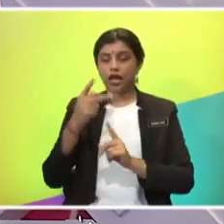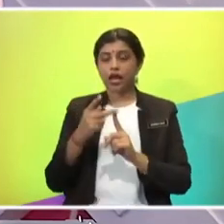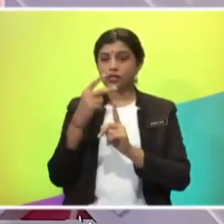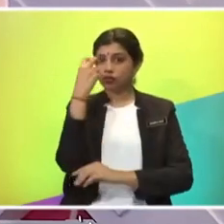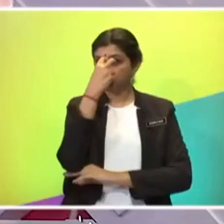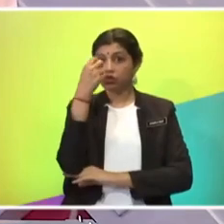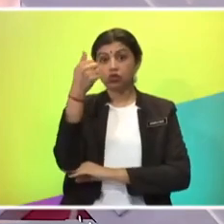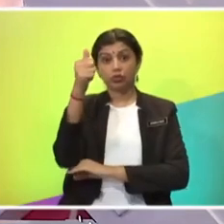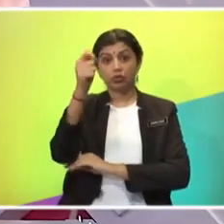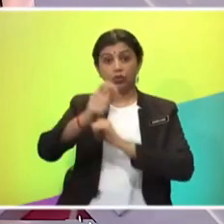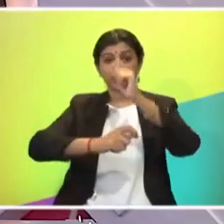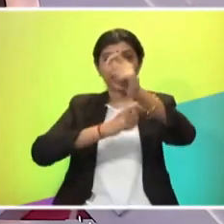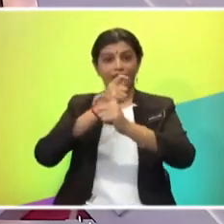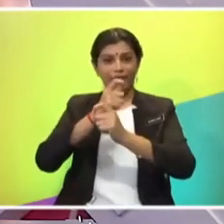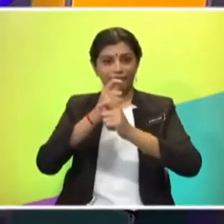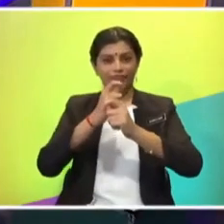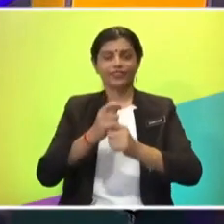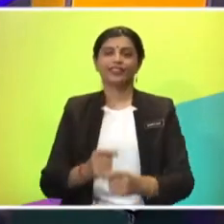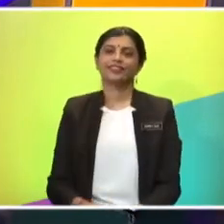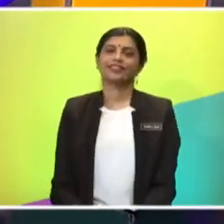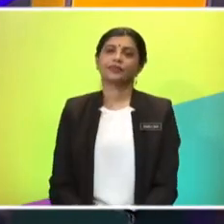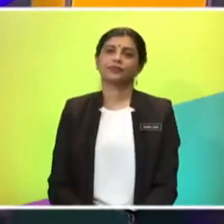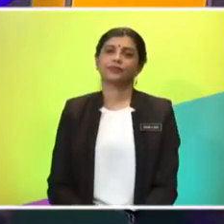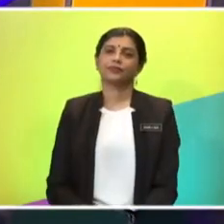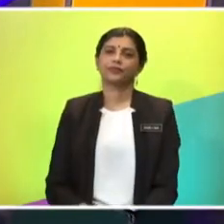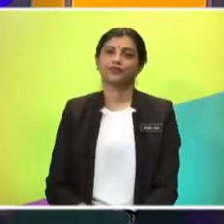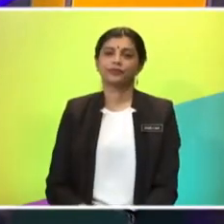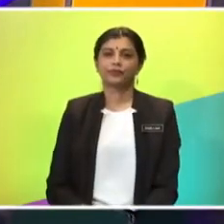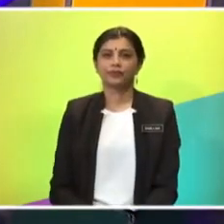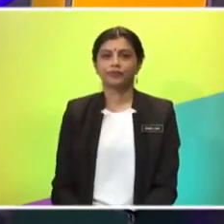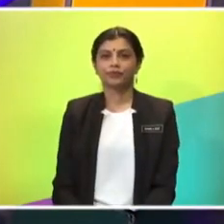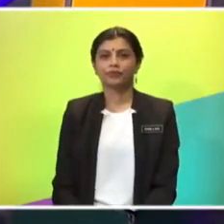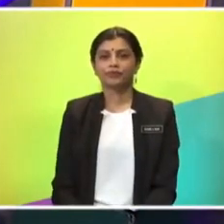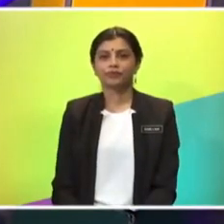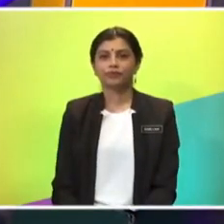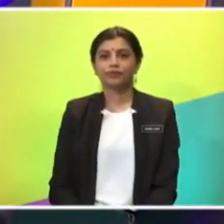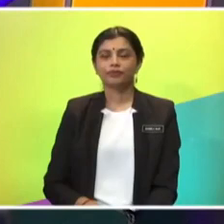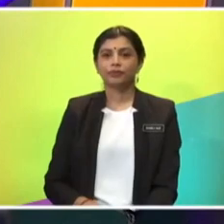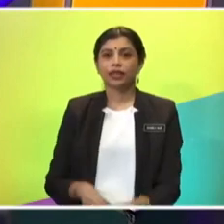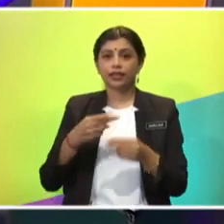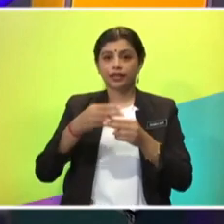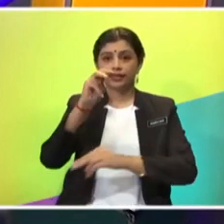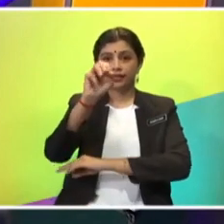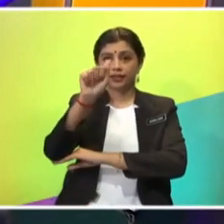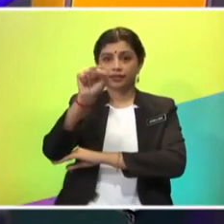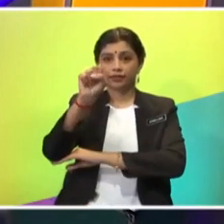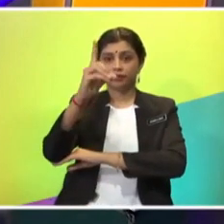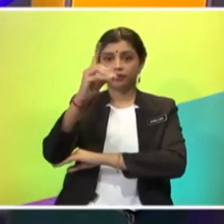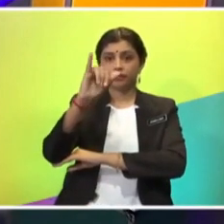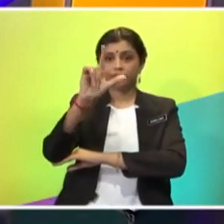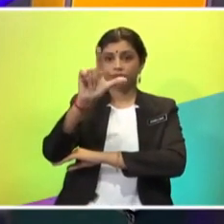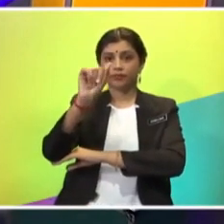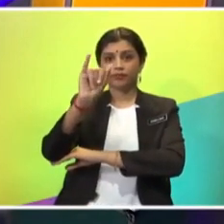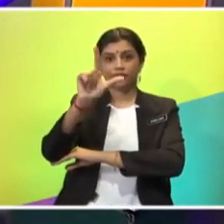tahun. Baik, itu dia. Terima kasih Cikgu Mas Diana. Seterusnya Cikgu Mas Dilaila. Okey, nama saya Mas Dilaila binti Abdul